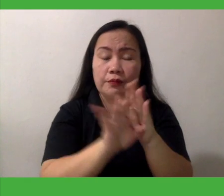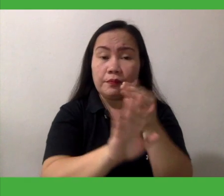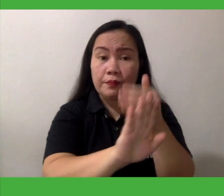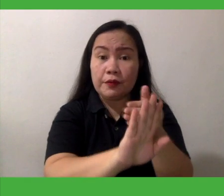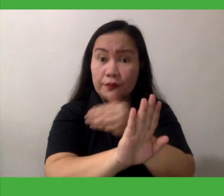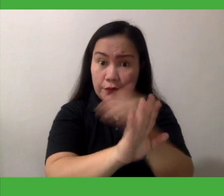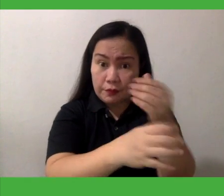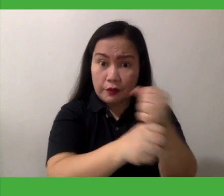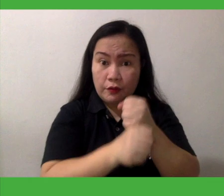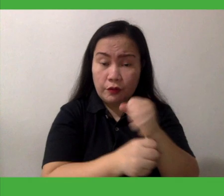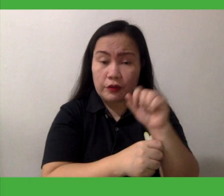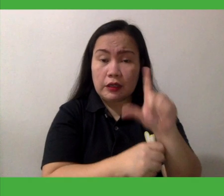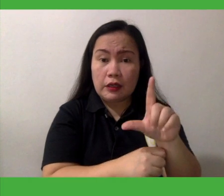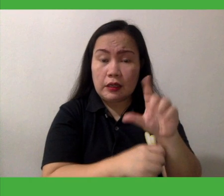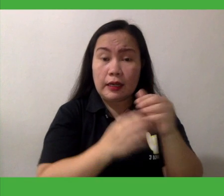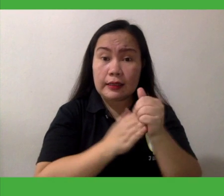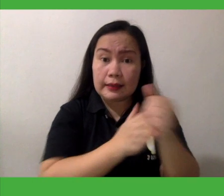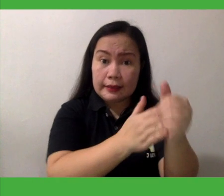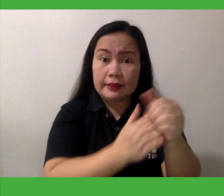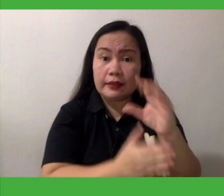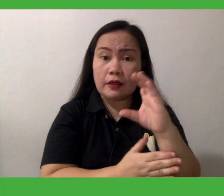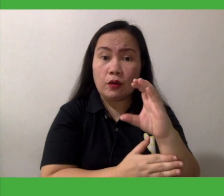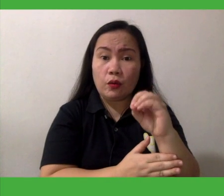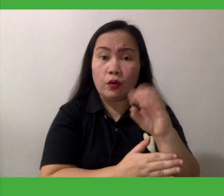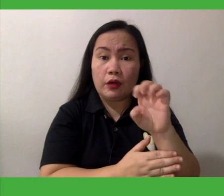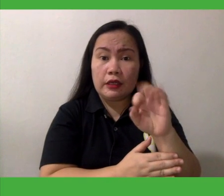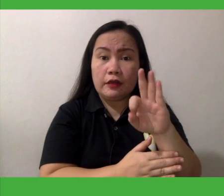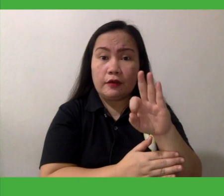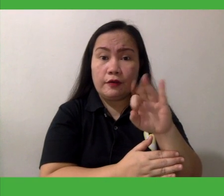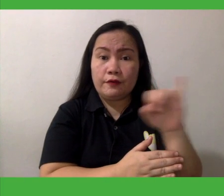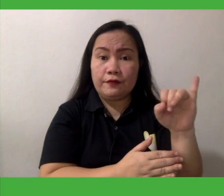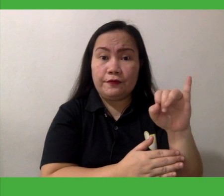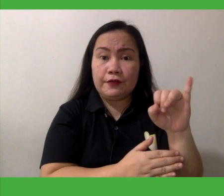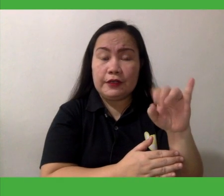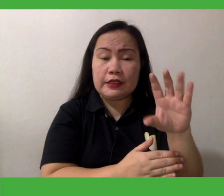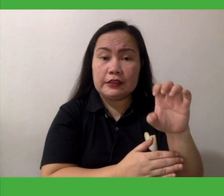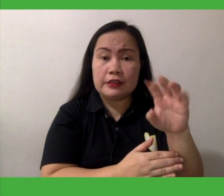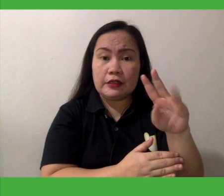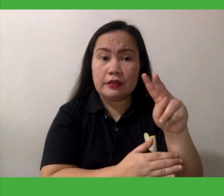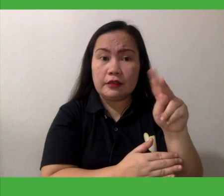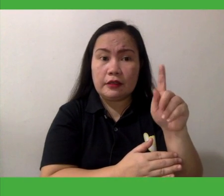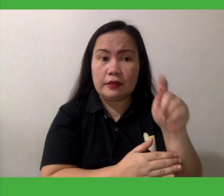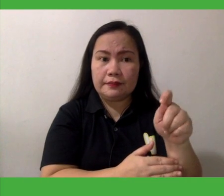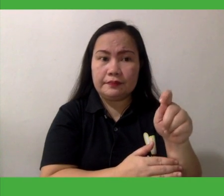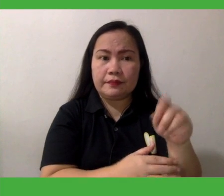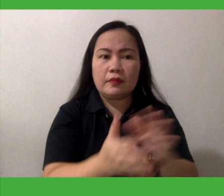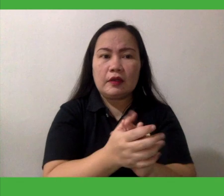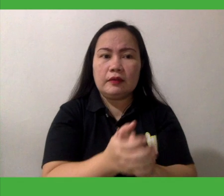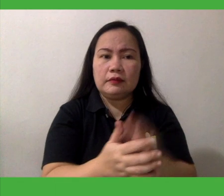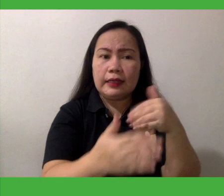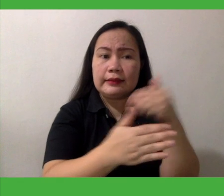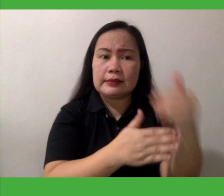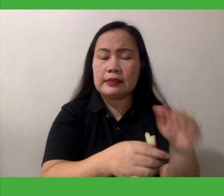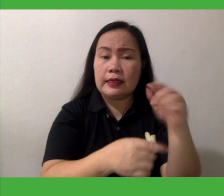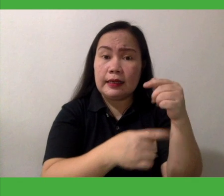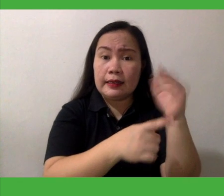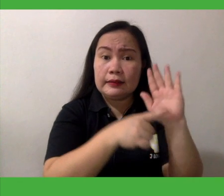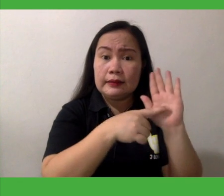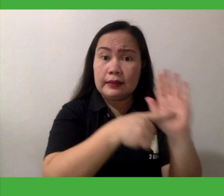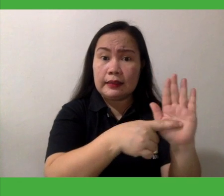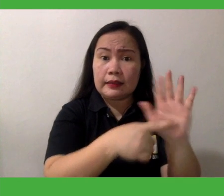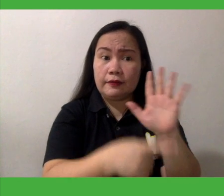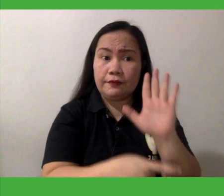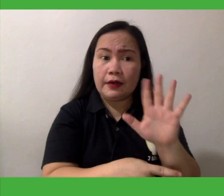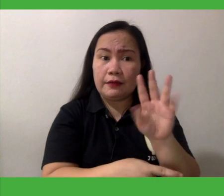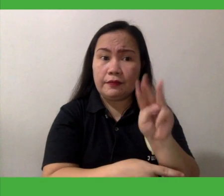into standard form bago natin makuha yung leading coefficient. Okay? Next, I have negative 5mn